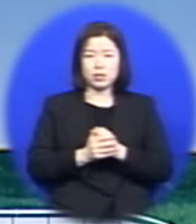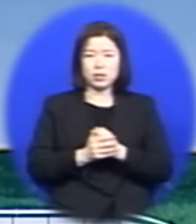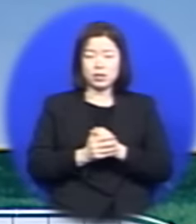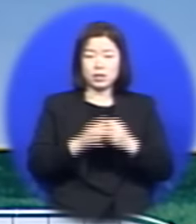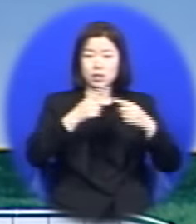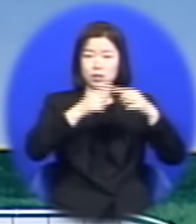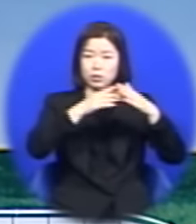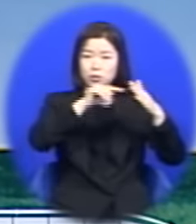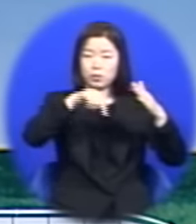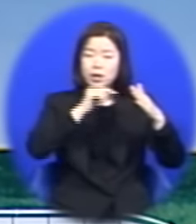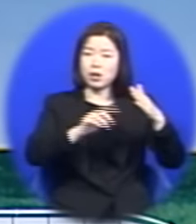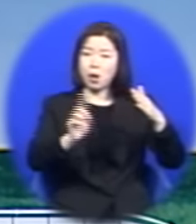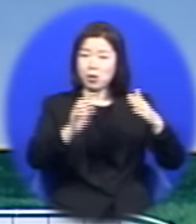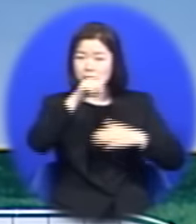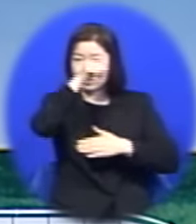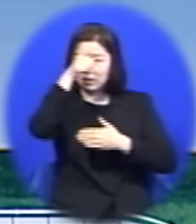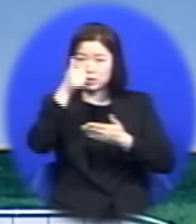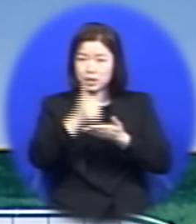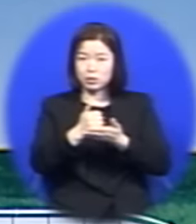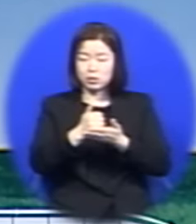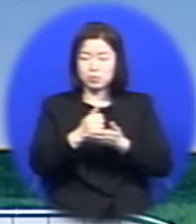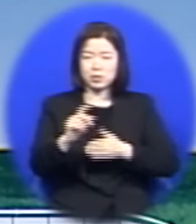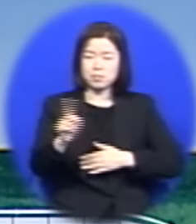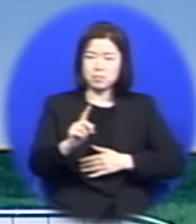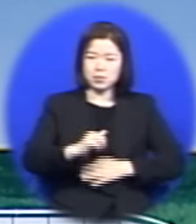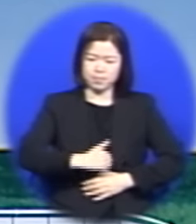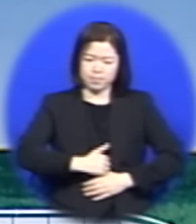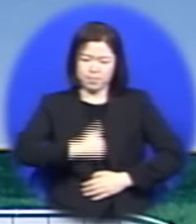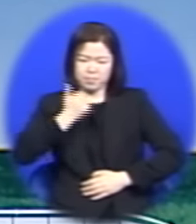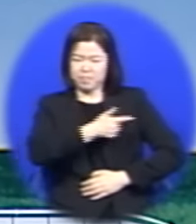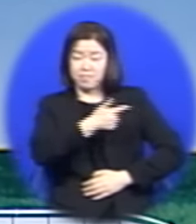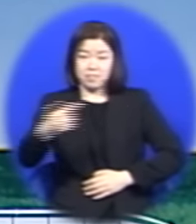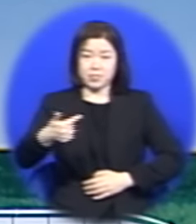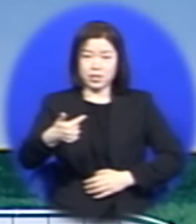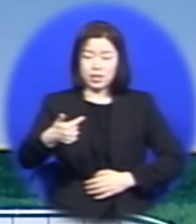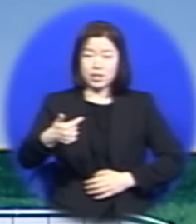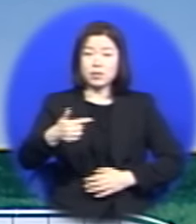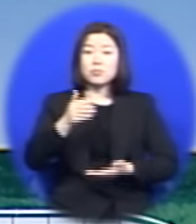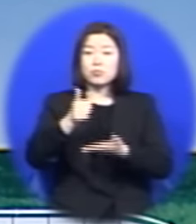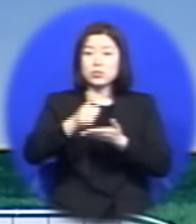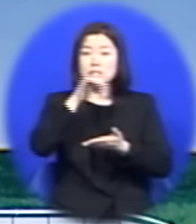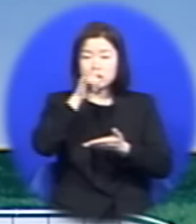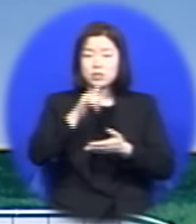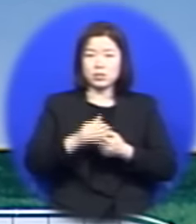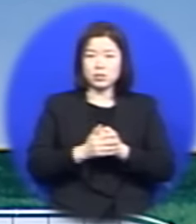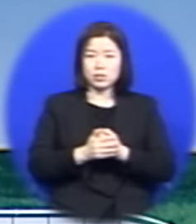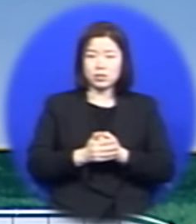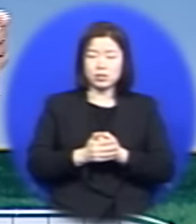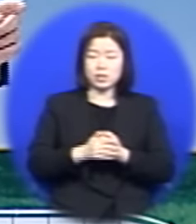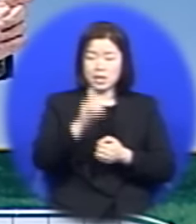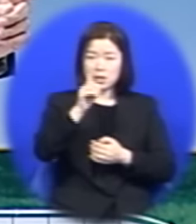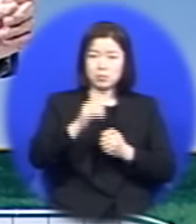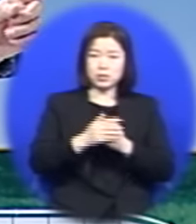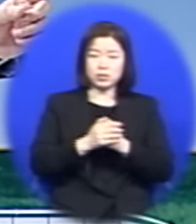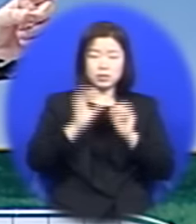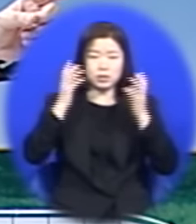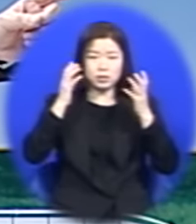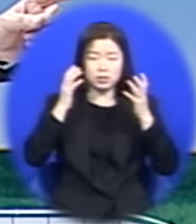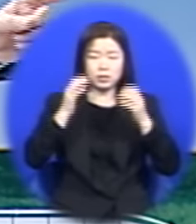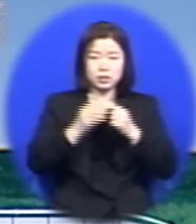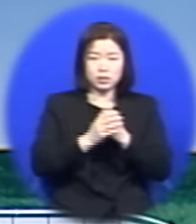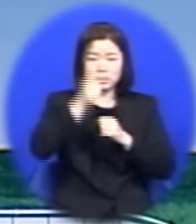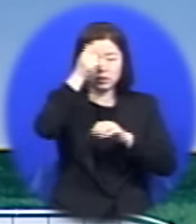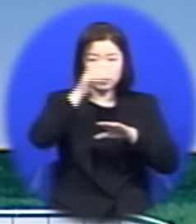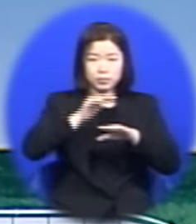교회 안에 어느 장로님이 아주 뭐 혈기가 대단한 장로님이 계신데 한 번은 아이가